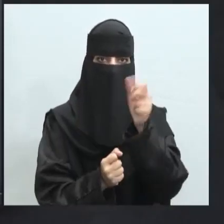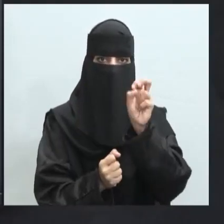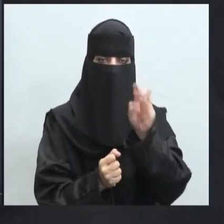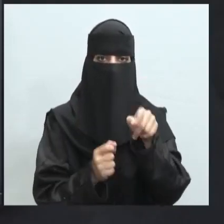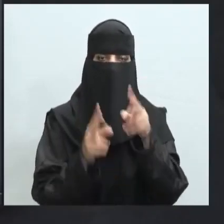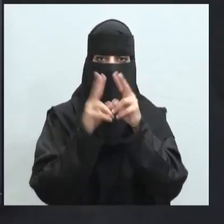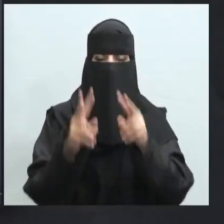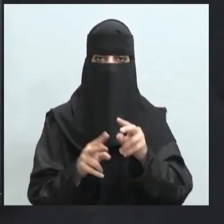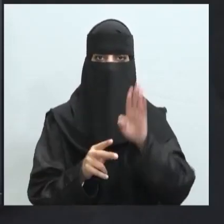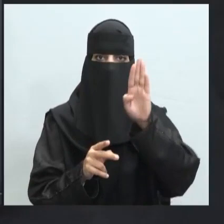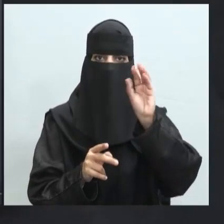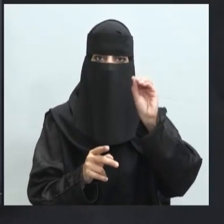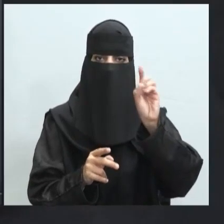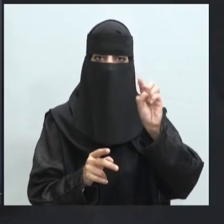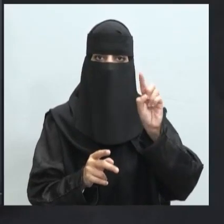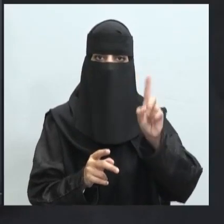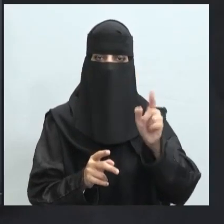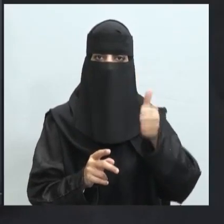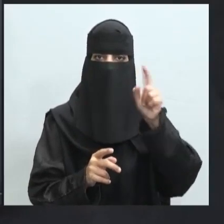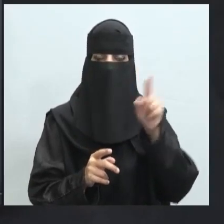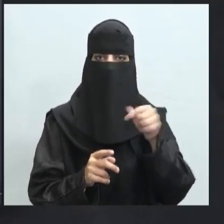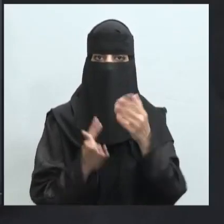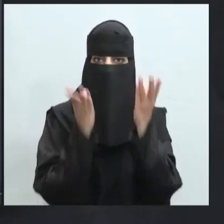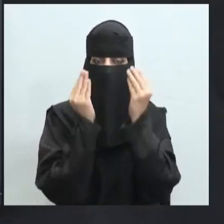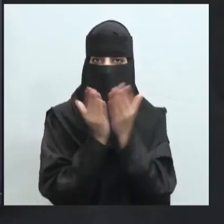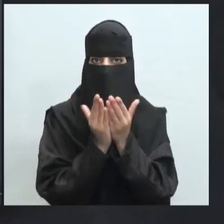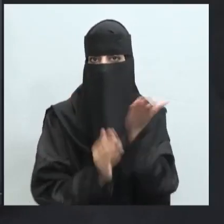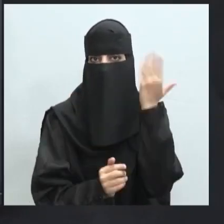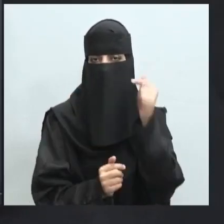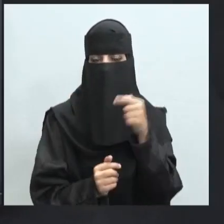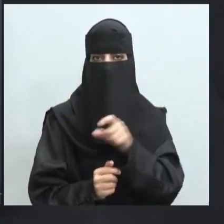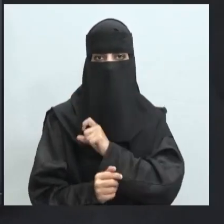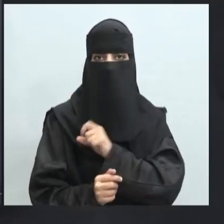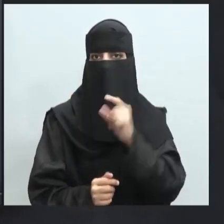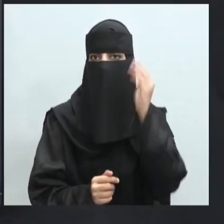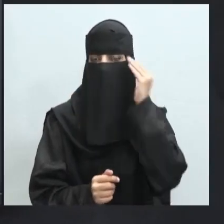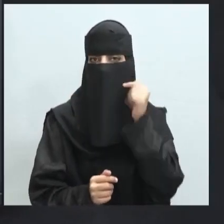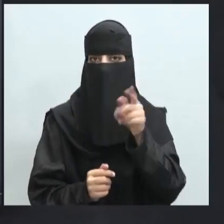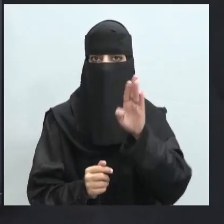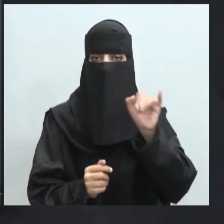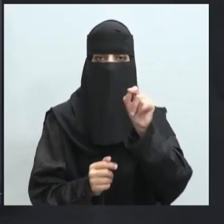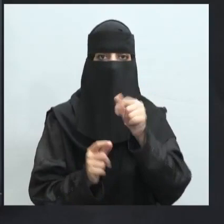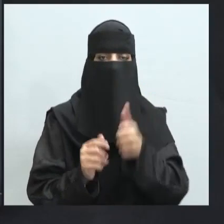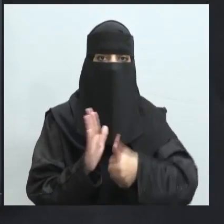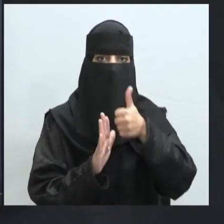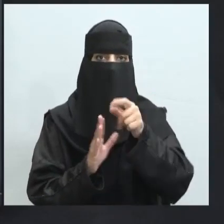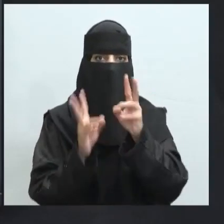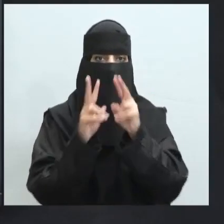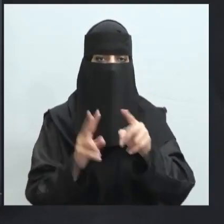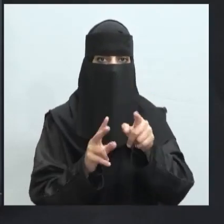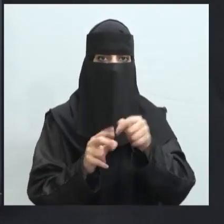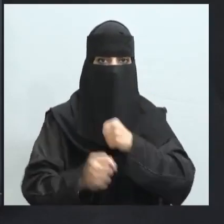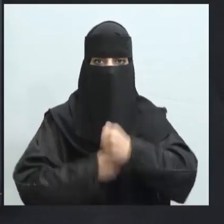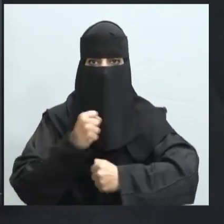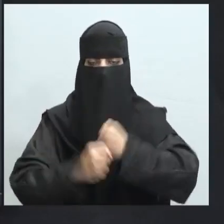الكهرباء تعرفنا في درسنا السابق عزيزي الطالب وعزيزتي الطالبه كيف يمكن للكهرباء ان